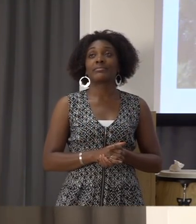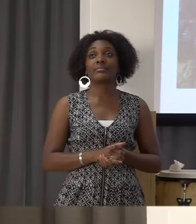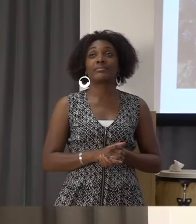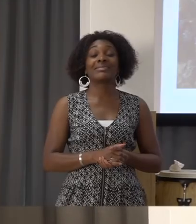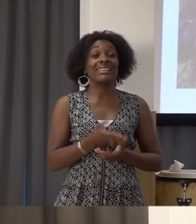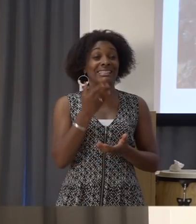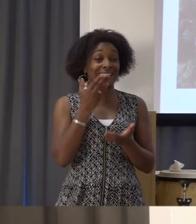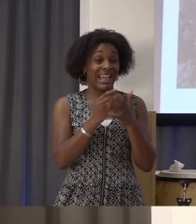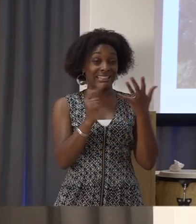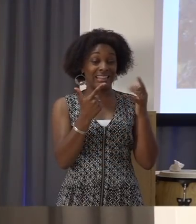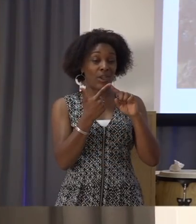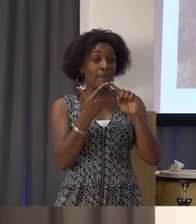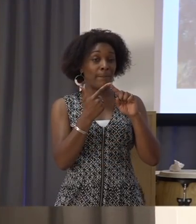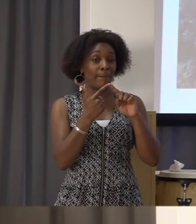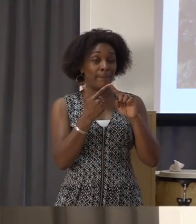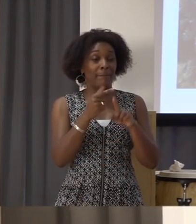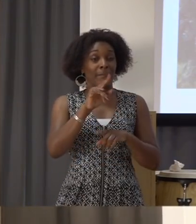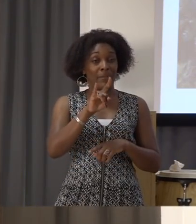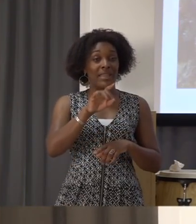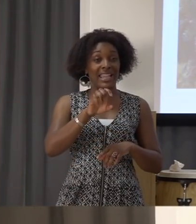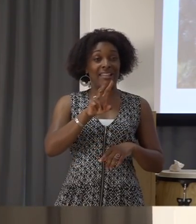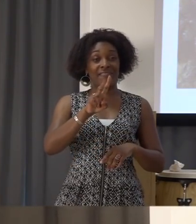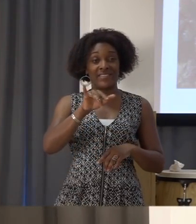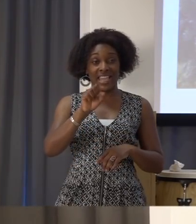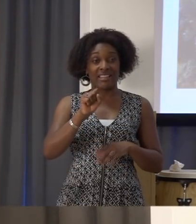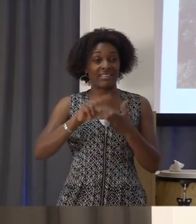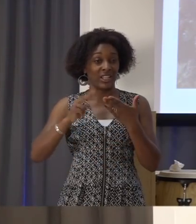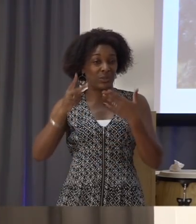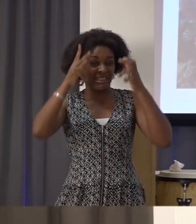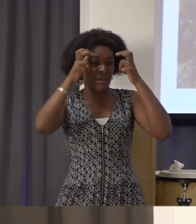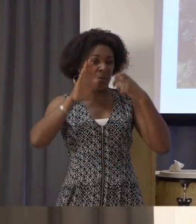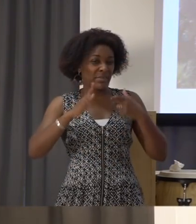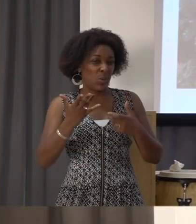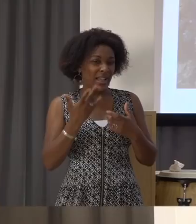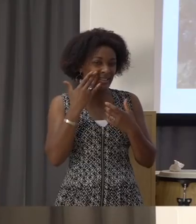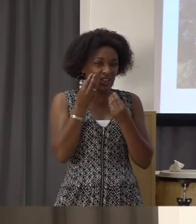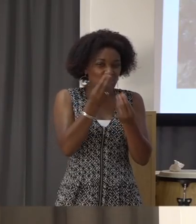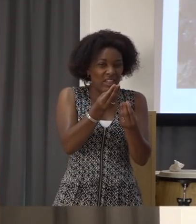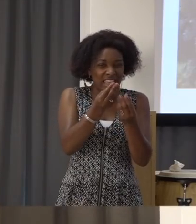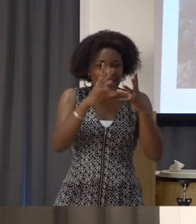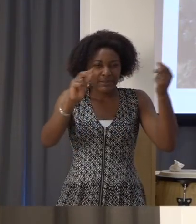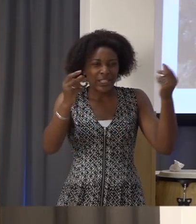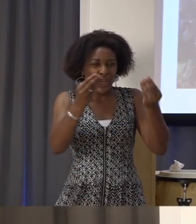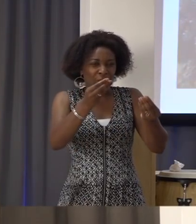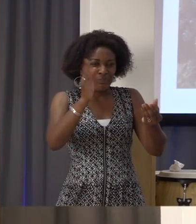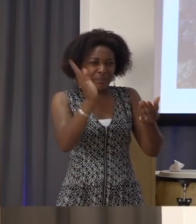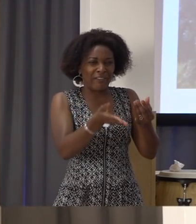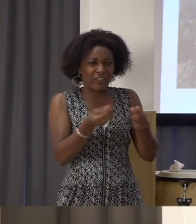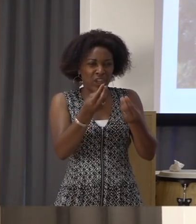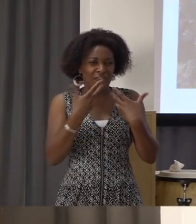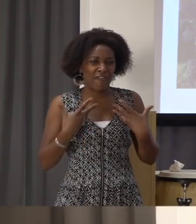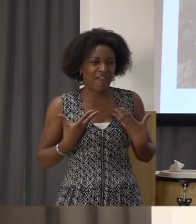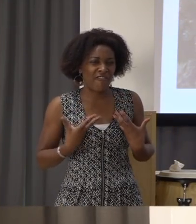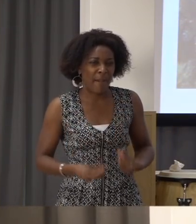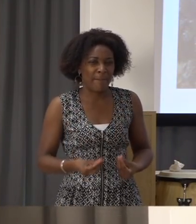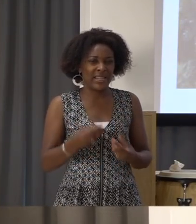Cette divinité a la puissance de vous détruire, de vous affaiblir spirituellement et